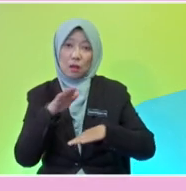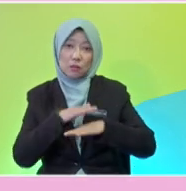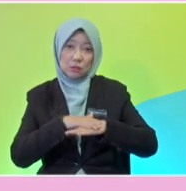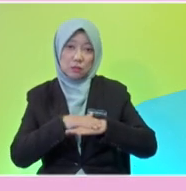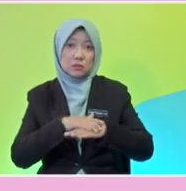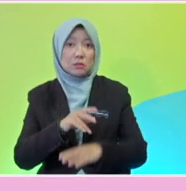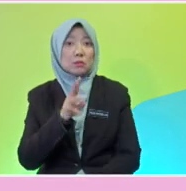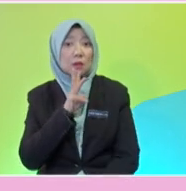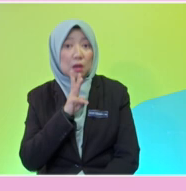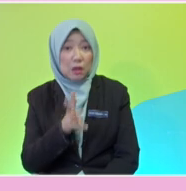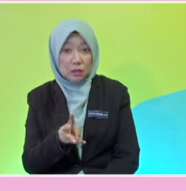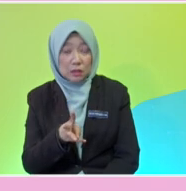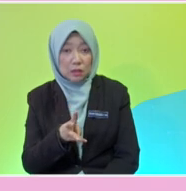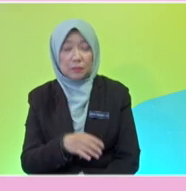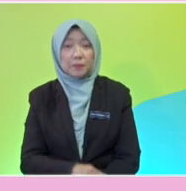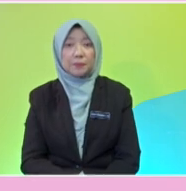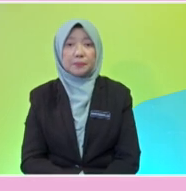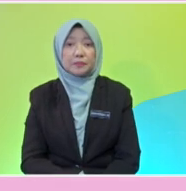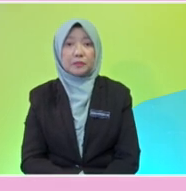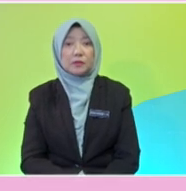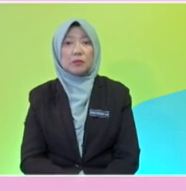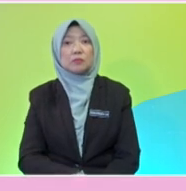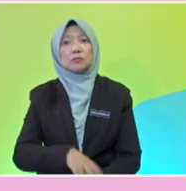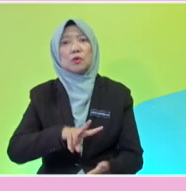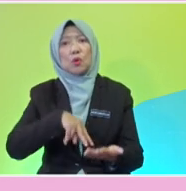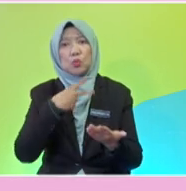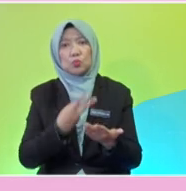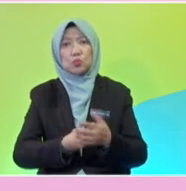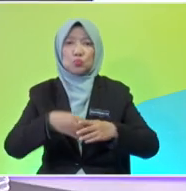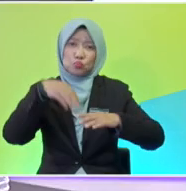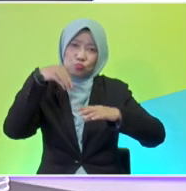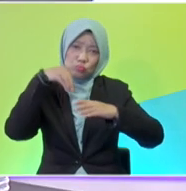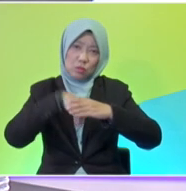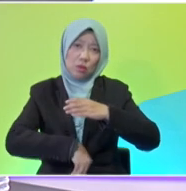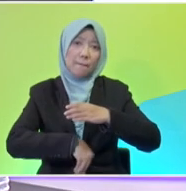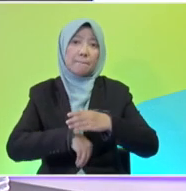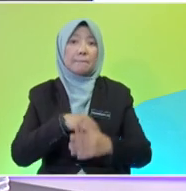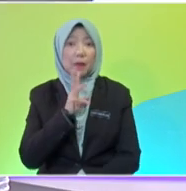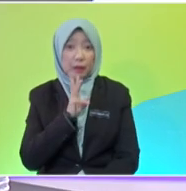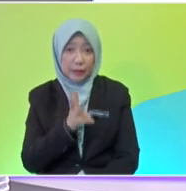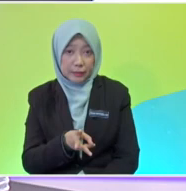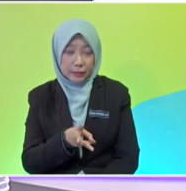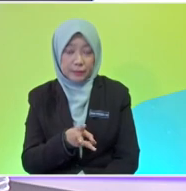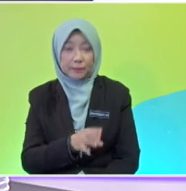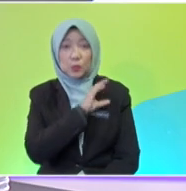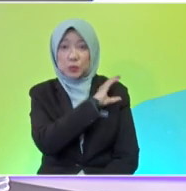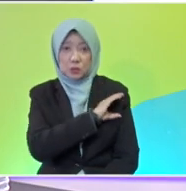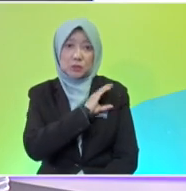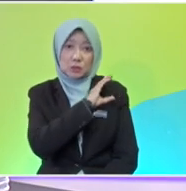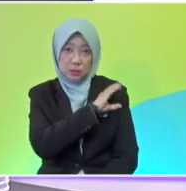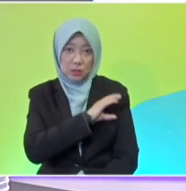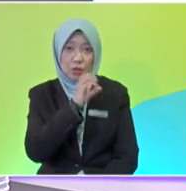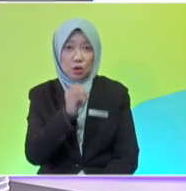air maksudnya dia berada jatuh ke dalam dasar air Oke ciri-ciri untuk objek yang